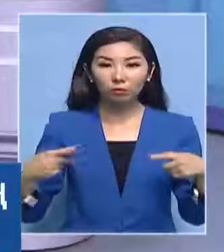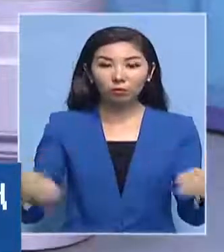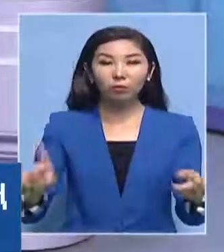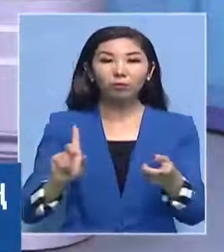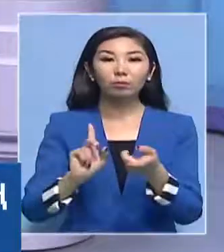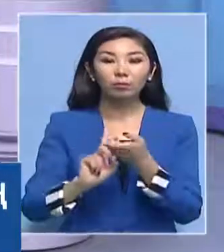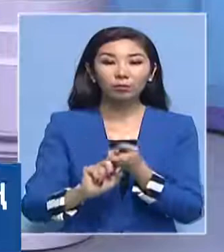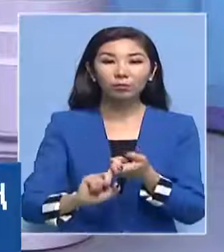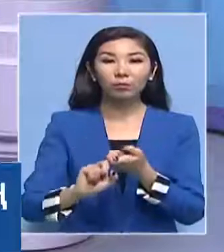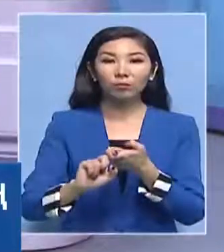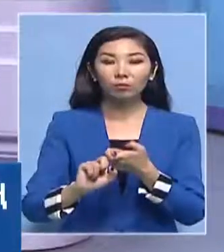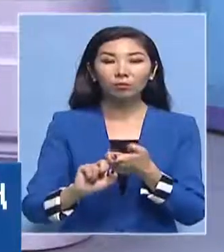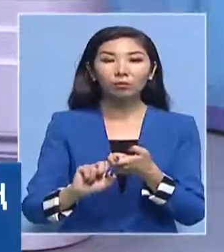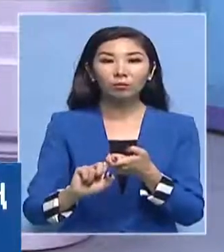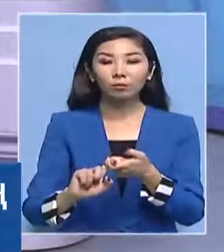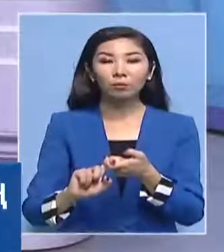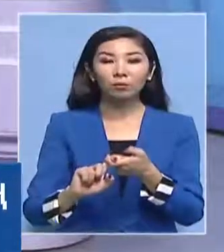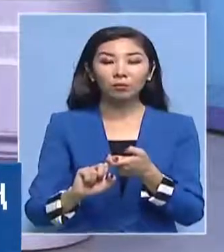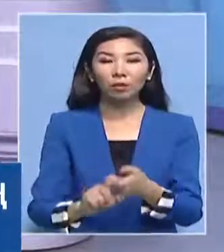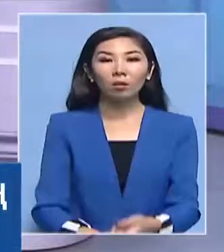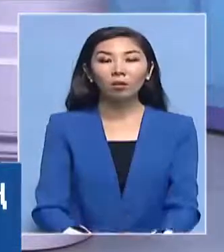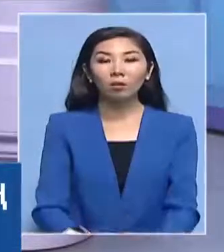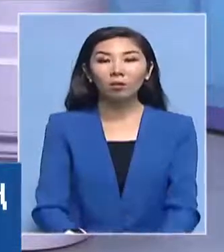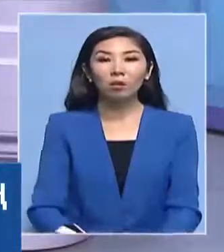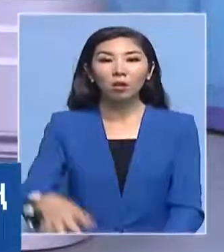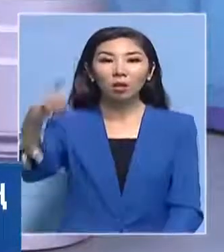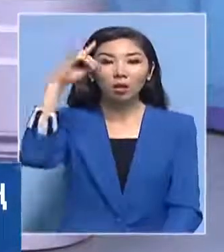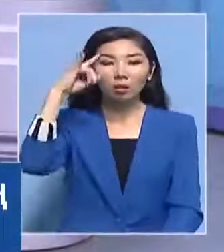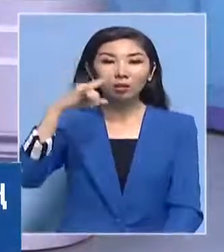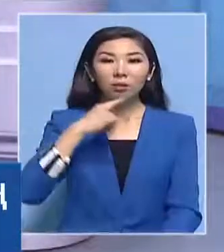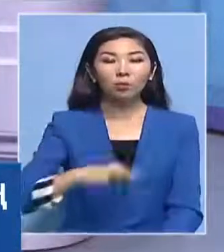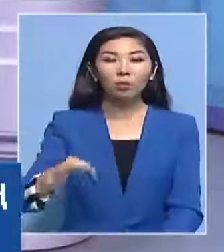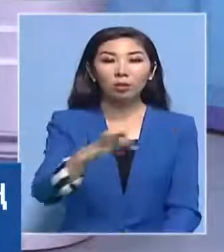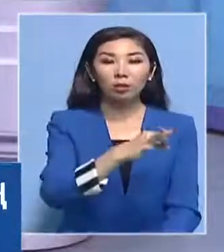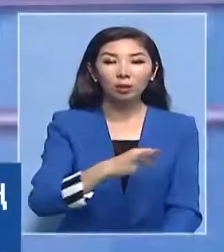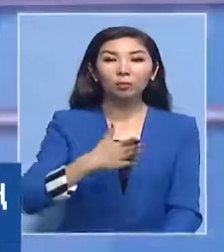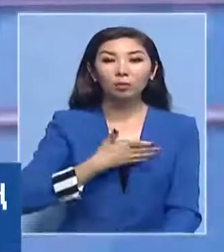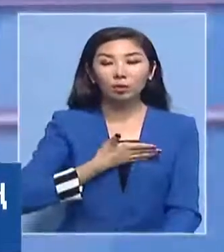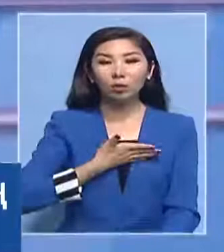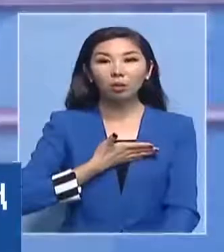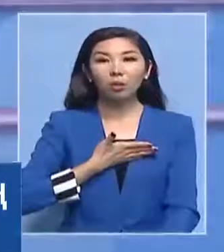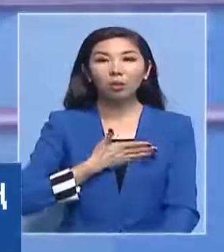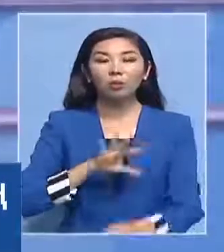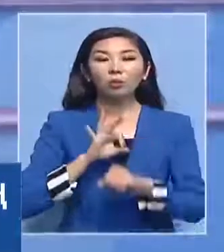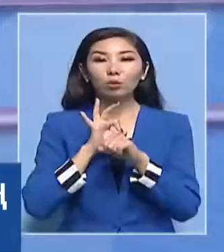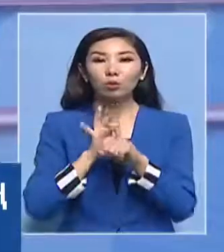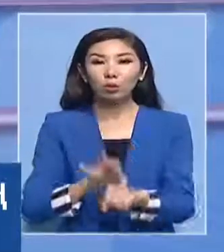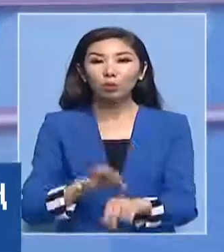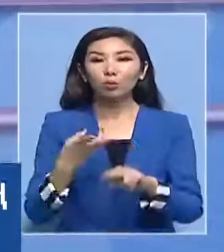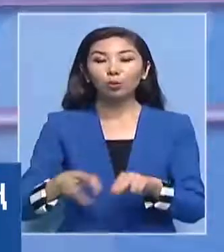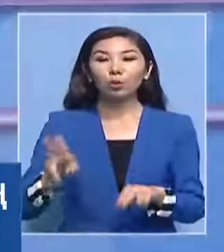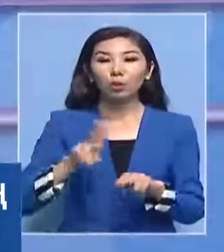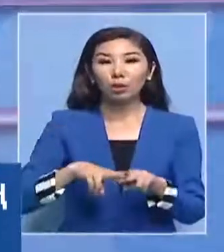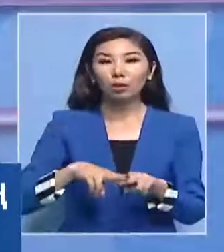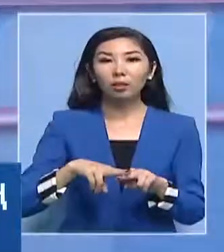реттедік. Сол жаңа сол үшін Қазақстан Республикасы Федерация тағы да біздер оқыту өткіздік. Бұл